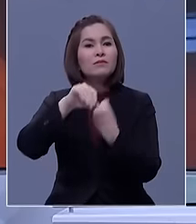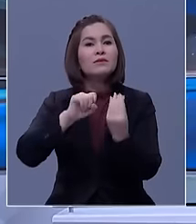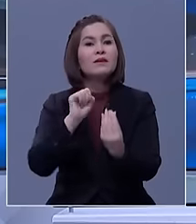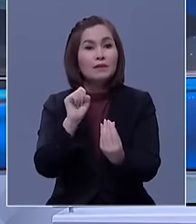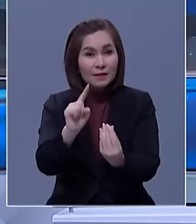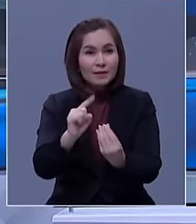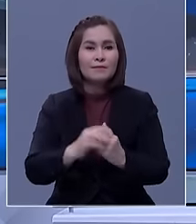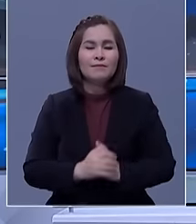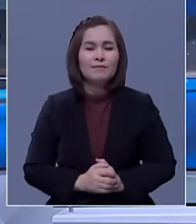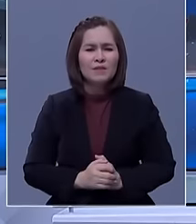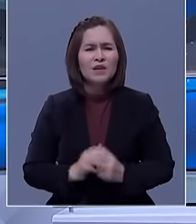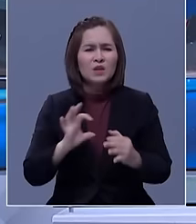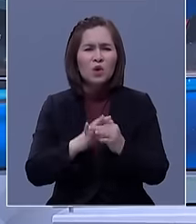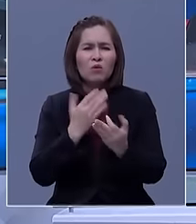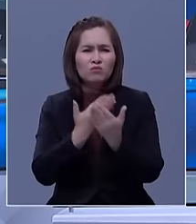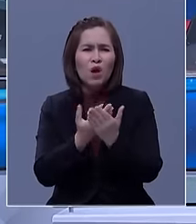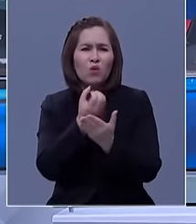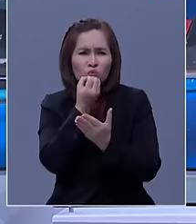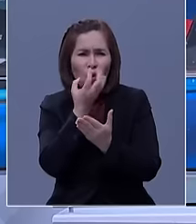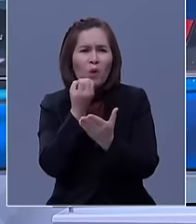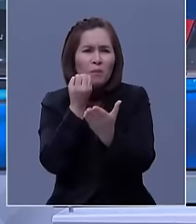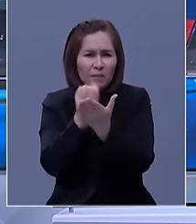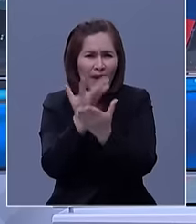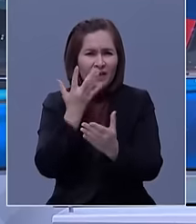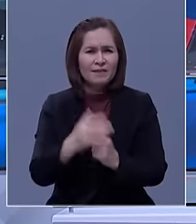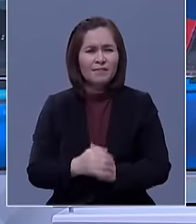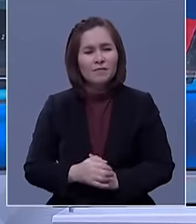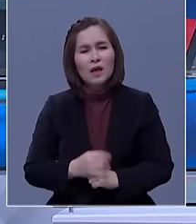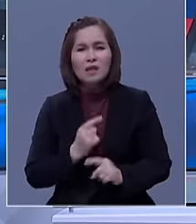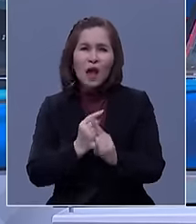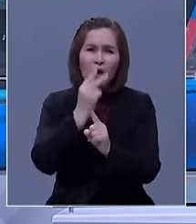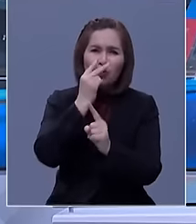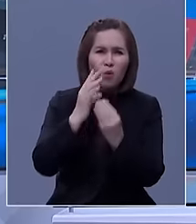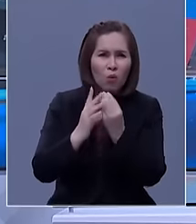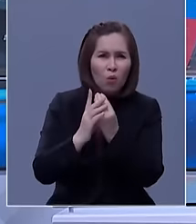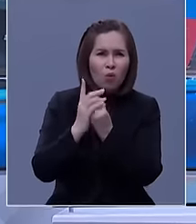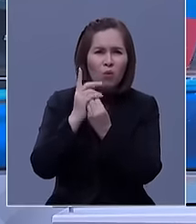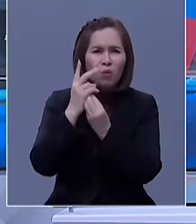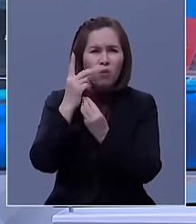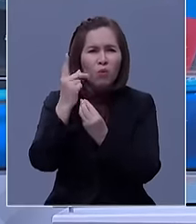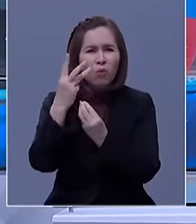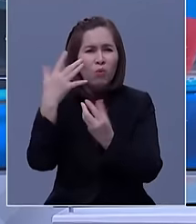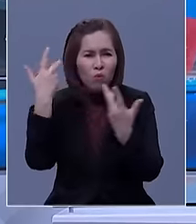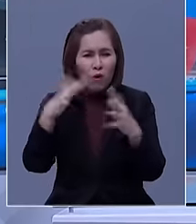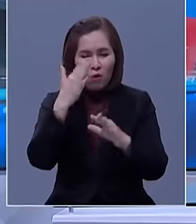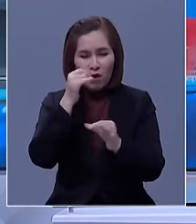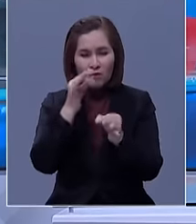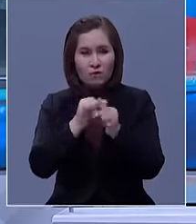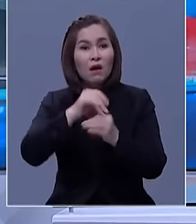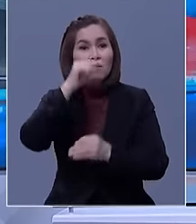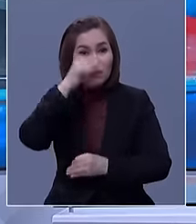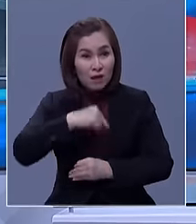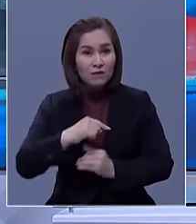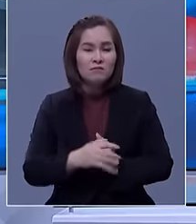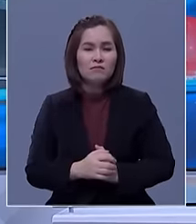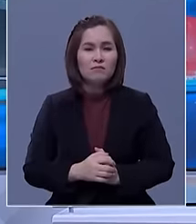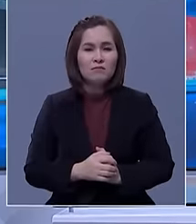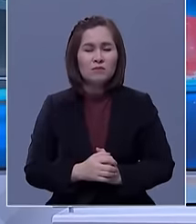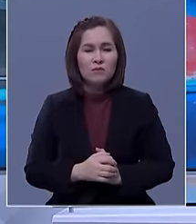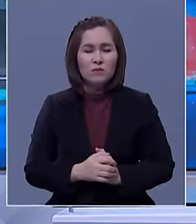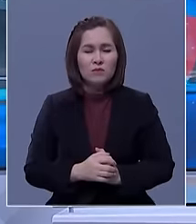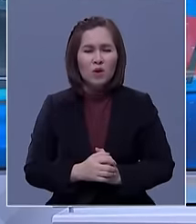ของเรื่องของดอกเบี้ยที่ยังคงสูงก็ติดตามกันมาหลายสัปดาห์แล้วนะคะคือหลังจากที่ธนาคารแห่งประเทศไทยเนี่ยบอกว่า